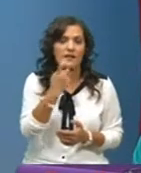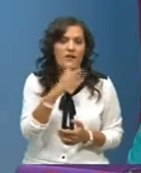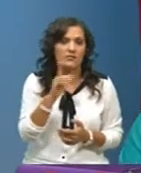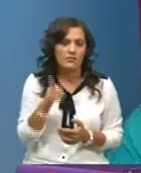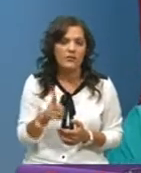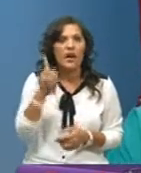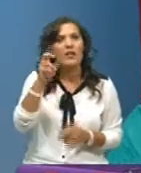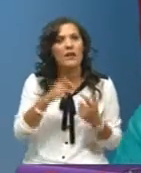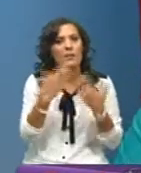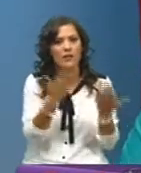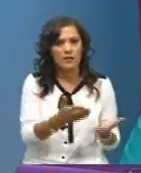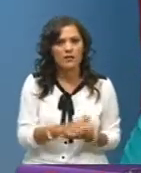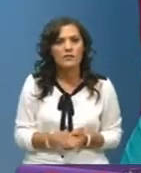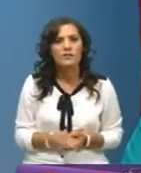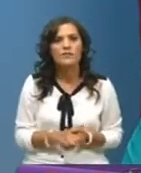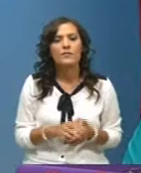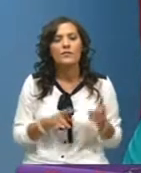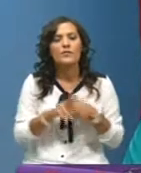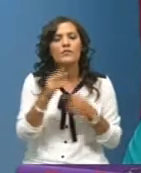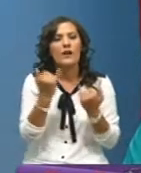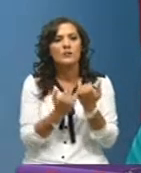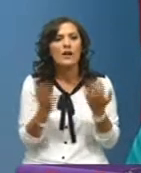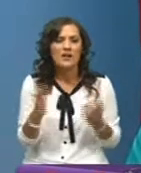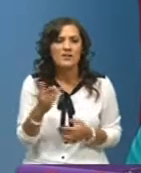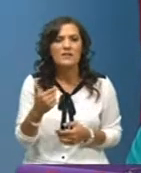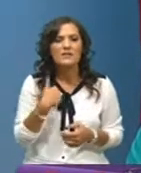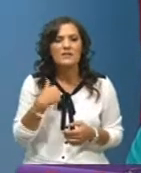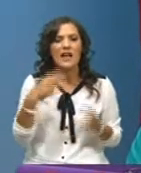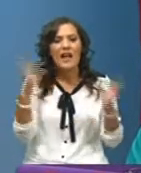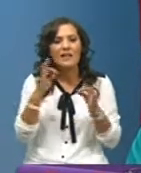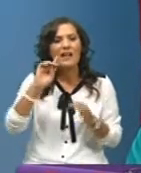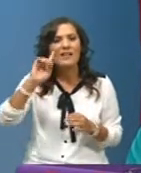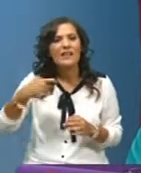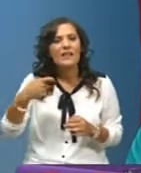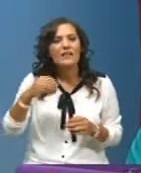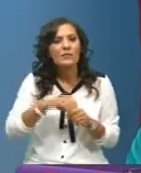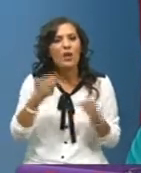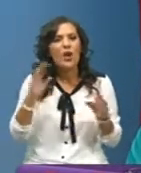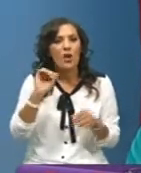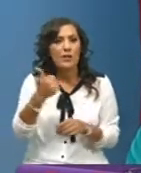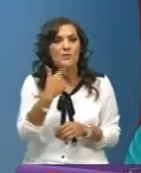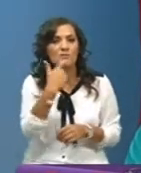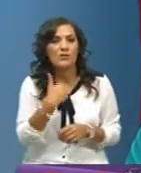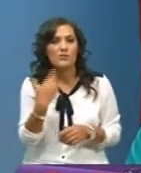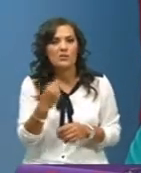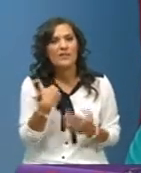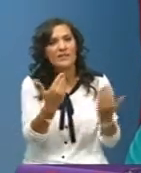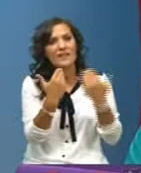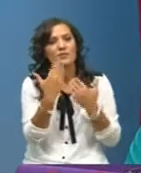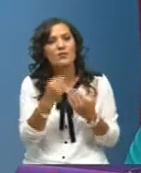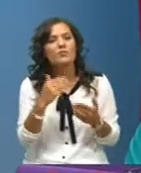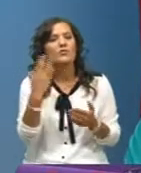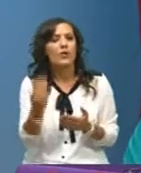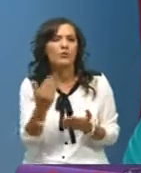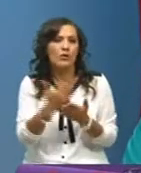Allah rahmet eylesin Işık kardeşimiz Aslında galiba Biz erken tanının önemini vurgulamış oluyor bu sayede yönetime destek olmuş